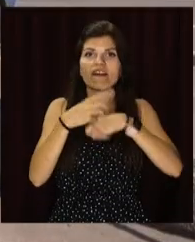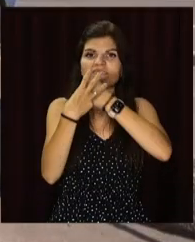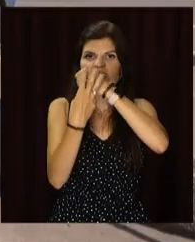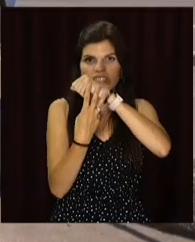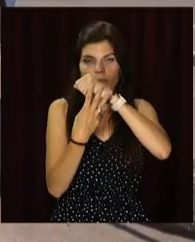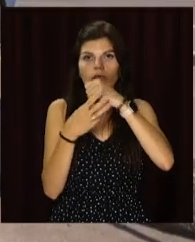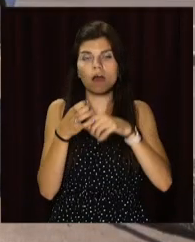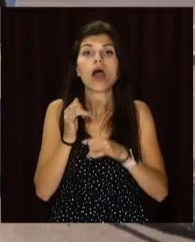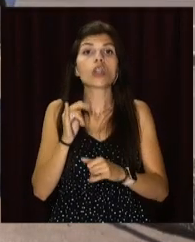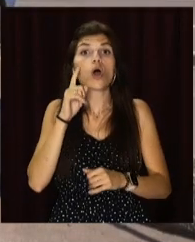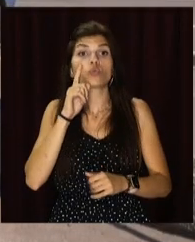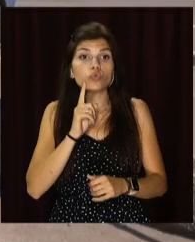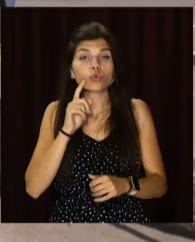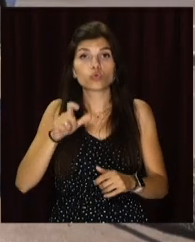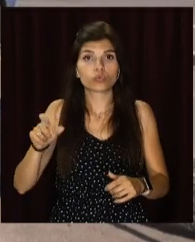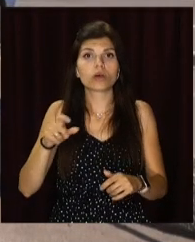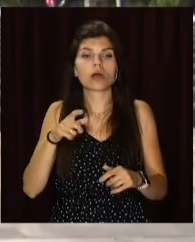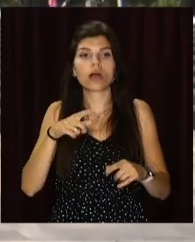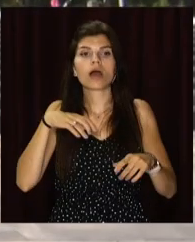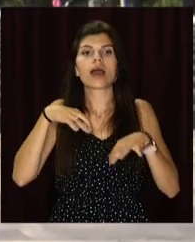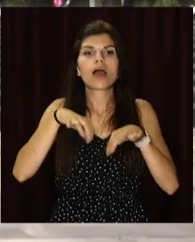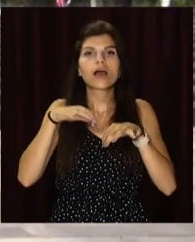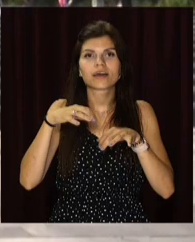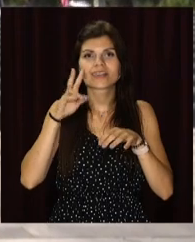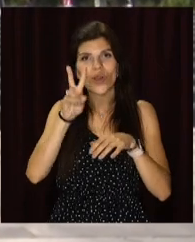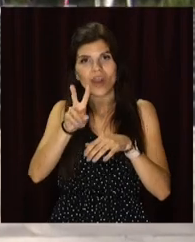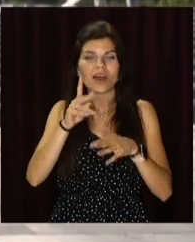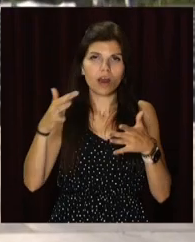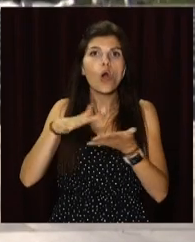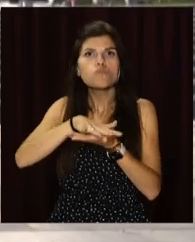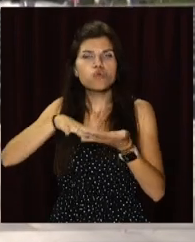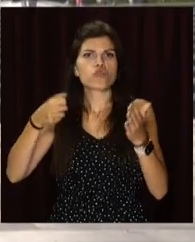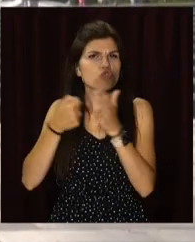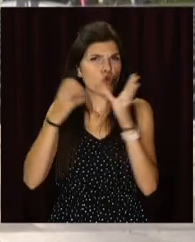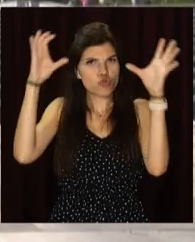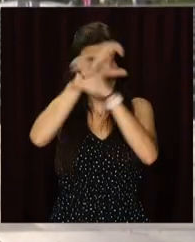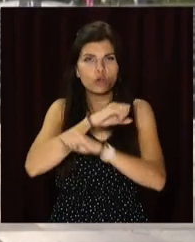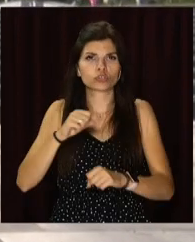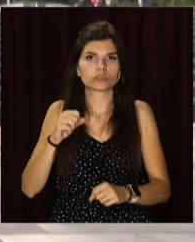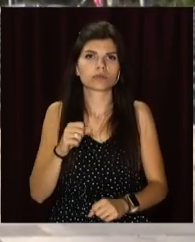18-ї, а для зручності пасажирів роботу громадського транспорту подовжать до опівночі.